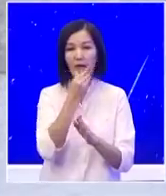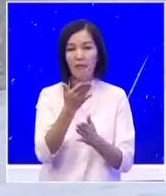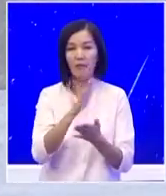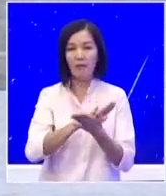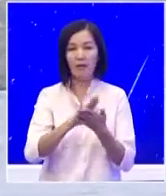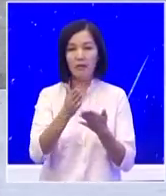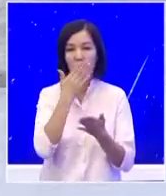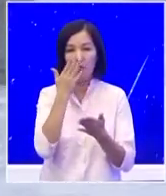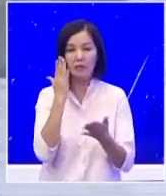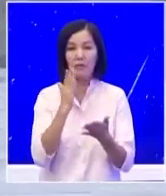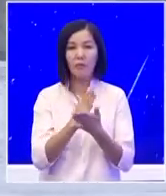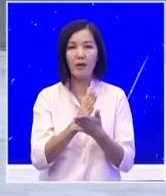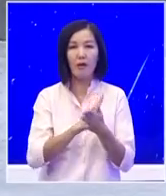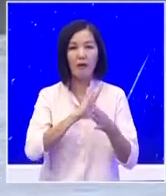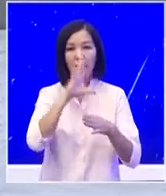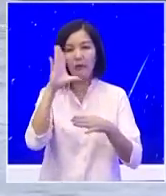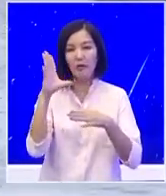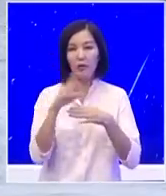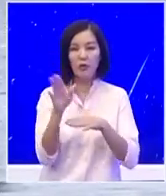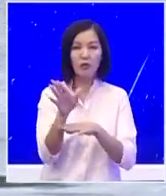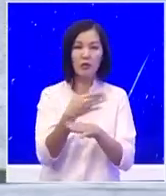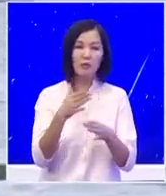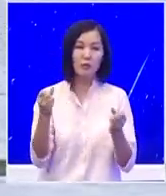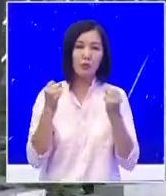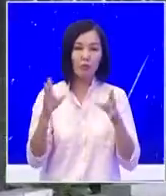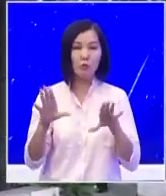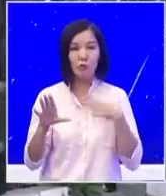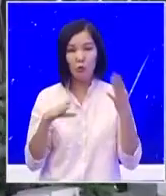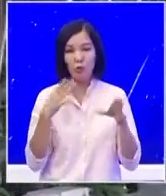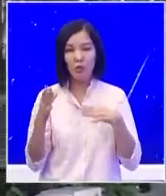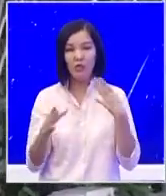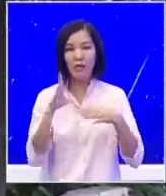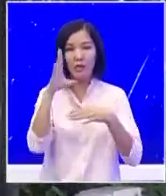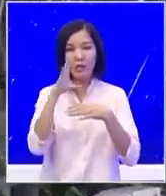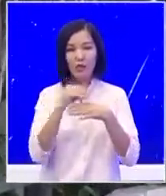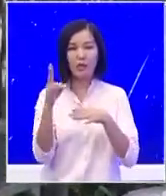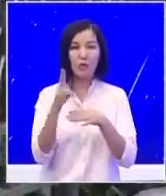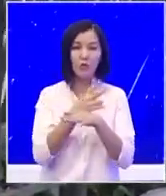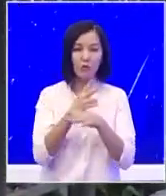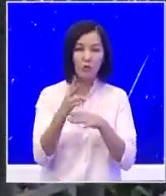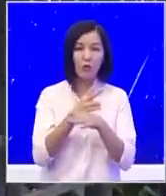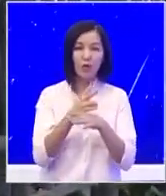мұнда күн-түні тұрғындар серуен құрып, спортпен шұғылданады. Десе де кешқұрым түн уағында